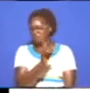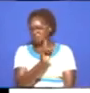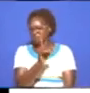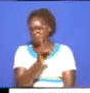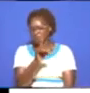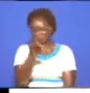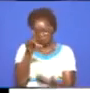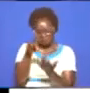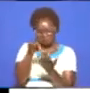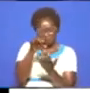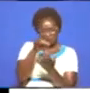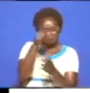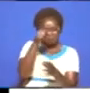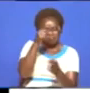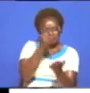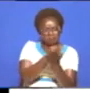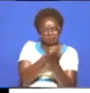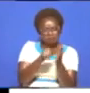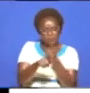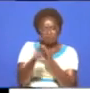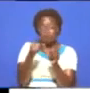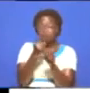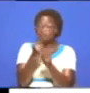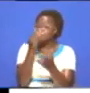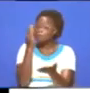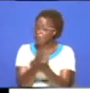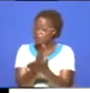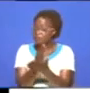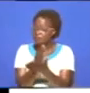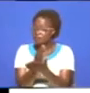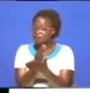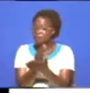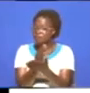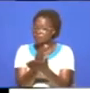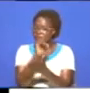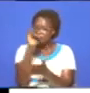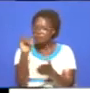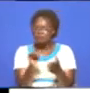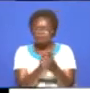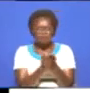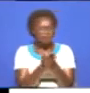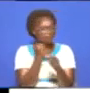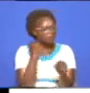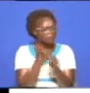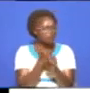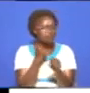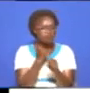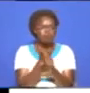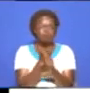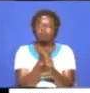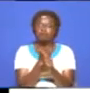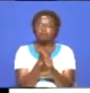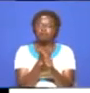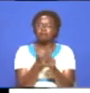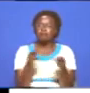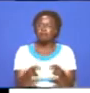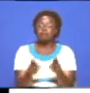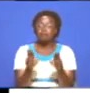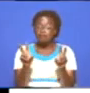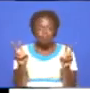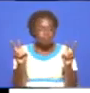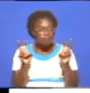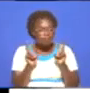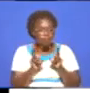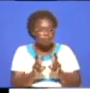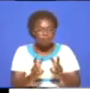Mlinichagua niingie ofisi nifanye kazi, si ndio? Na Jubilee imekuwa ikifanya kazi. Barabara mnaziona